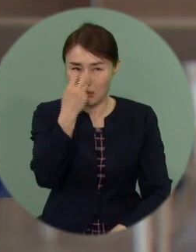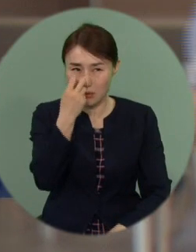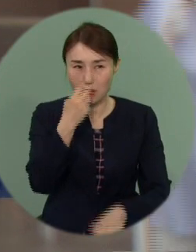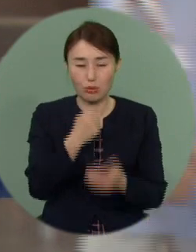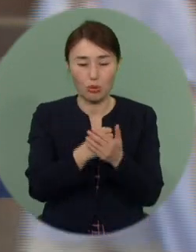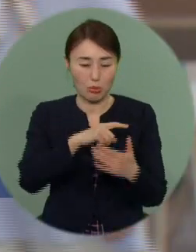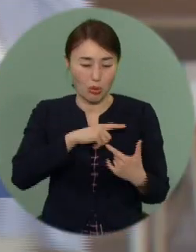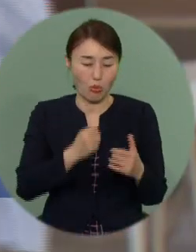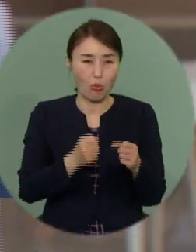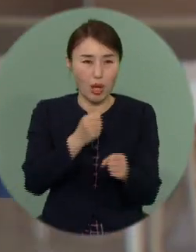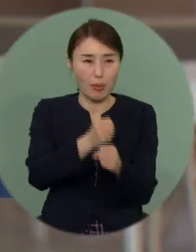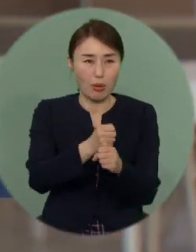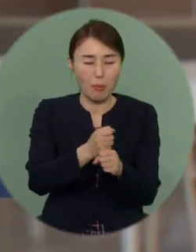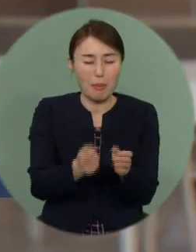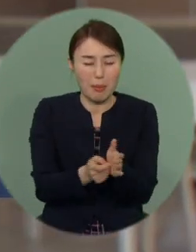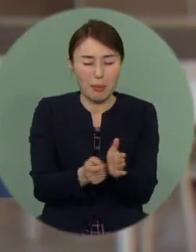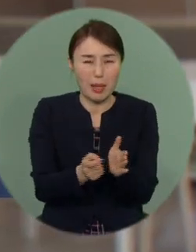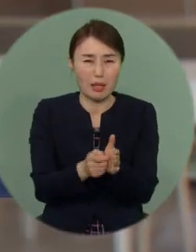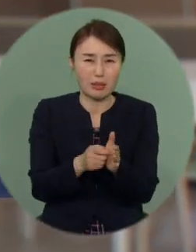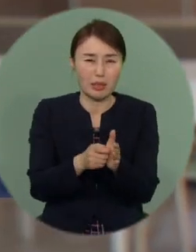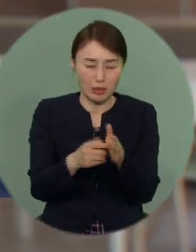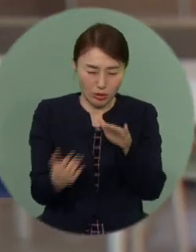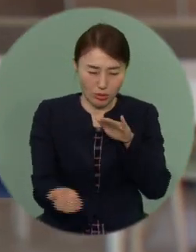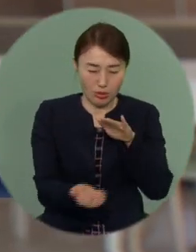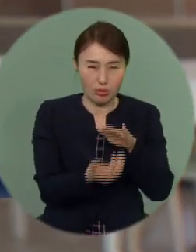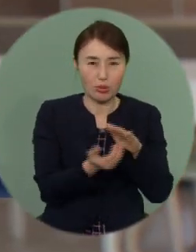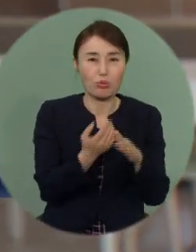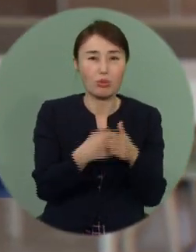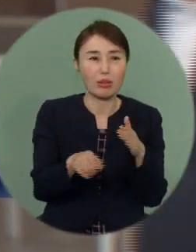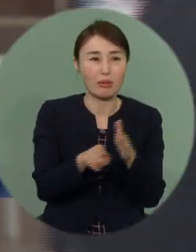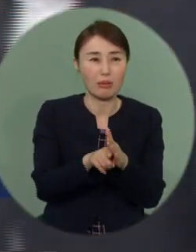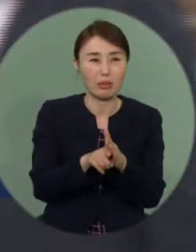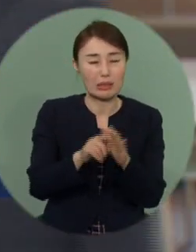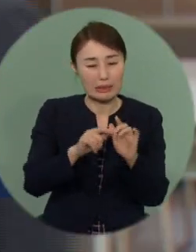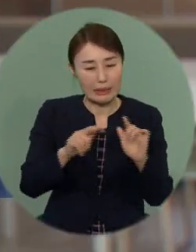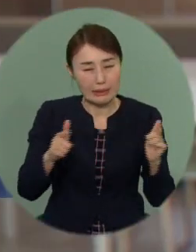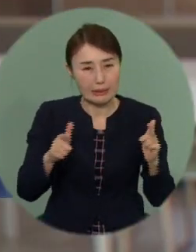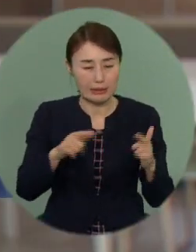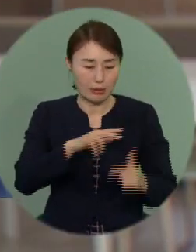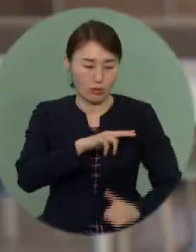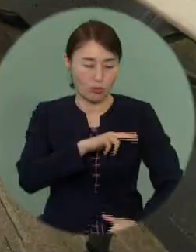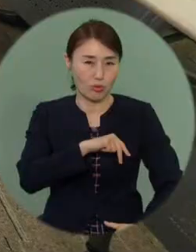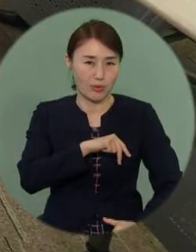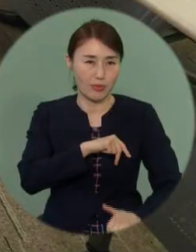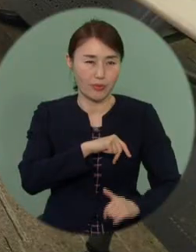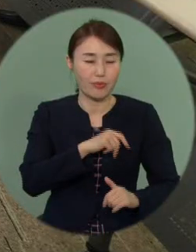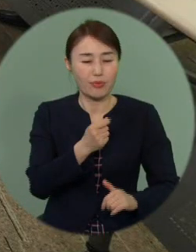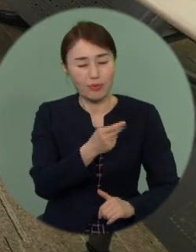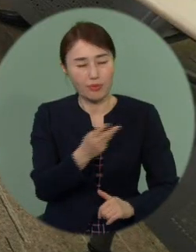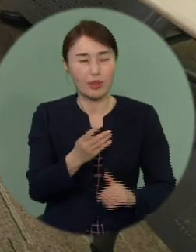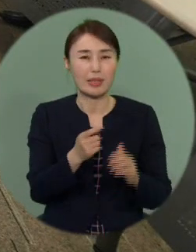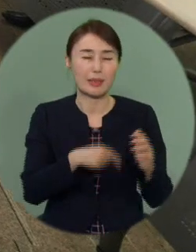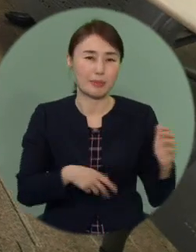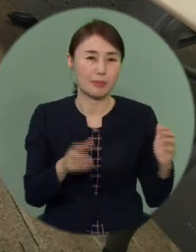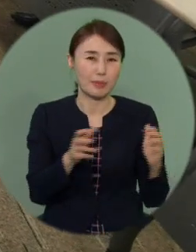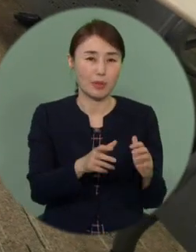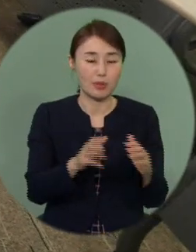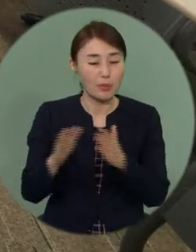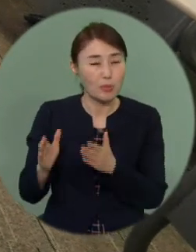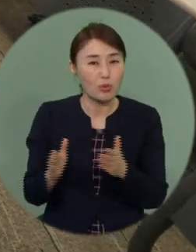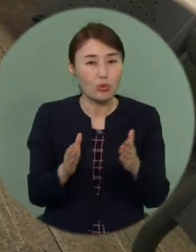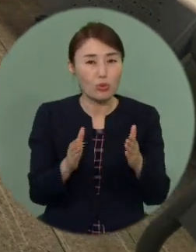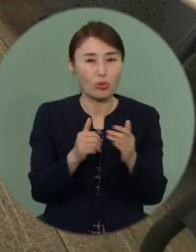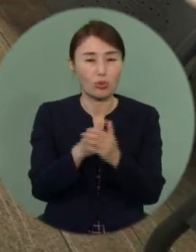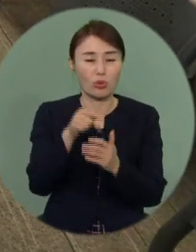명예 회복이 조속히 이루어질 수 있도록 다른 여러 의원님들과 힘을 합쳐서 한편 전라남도는